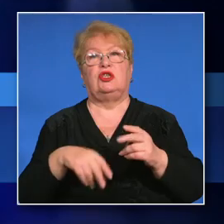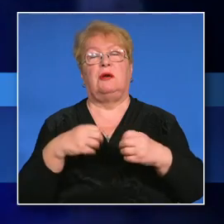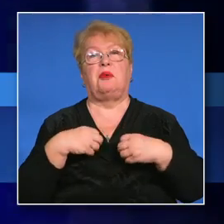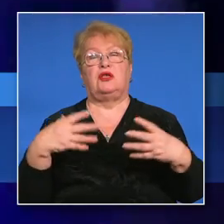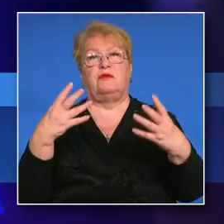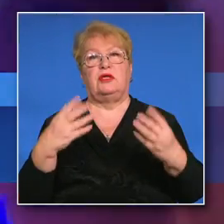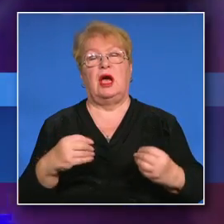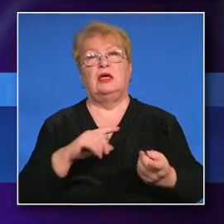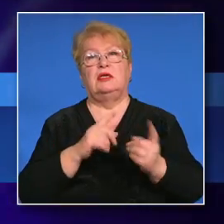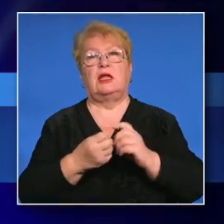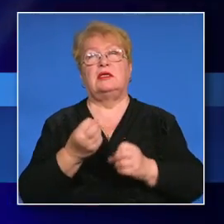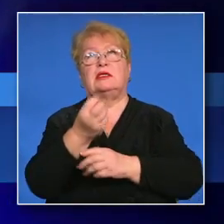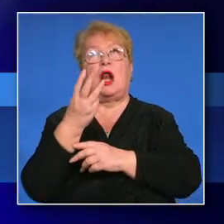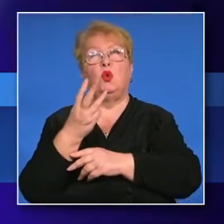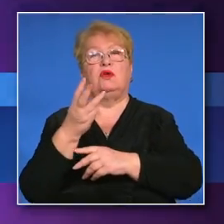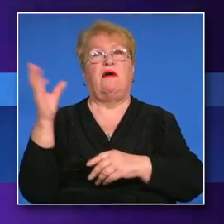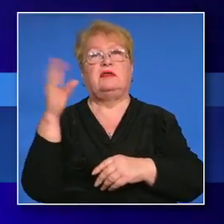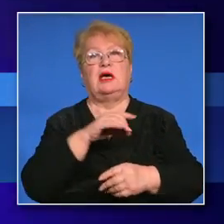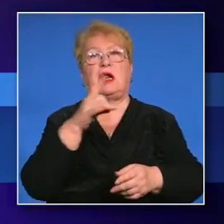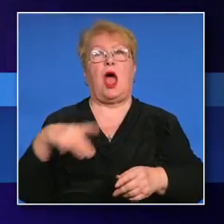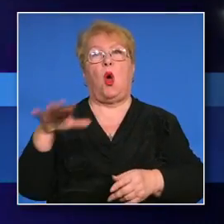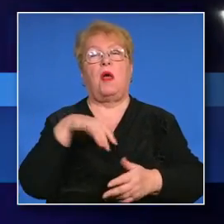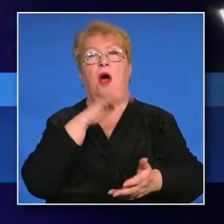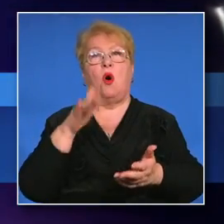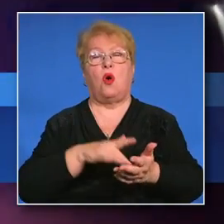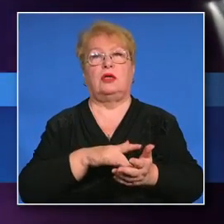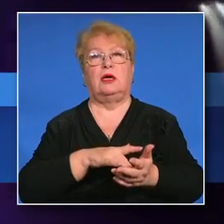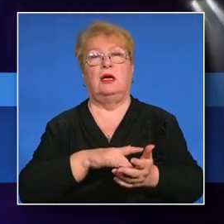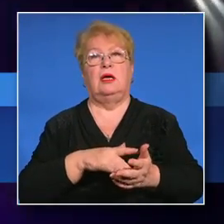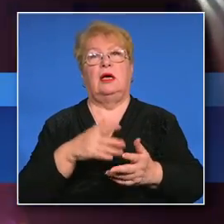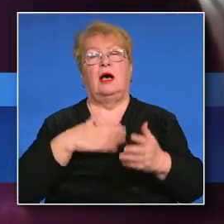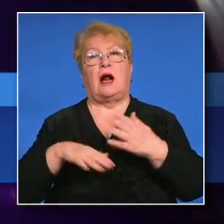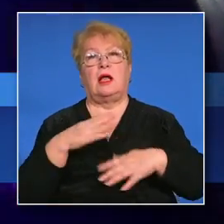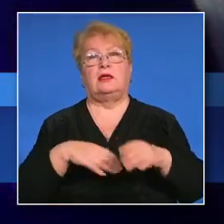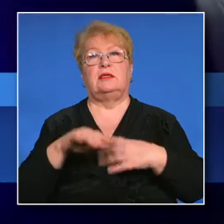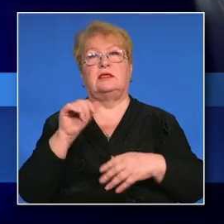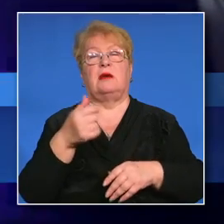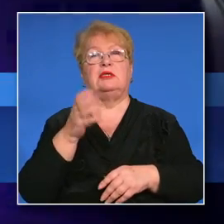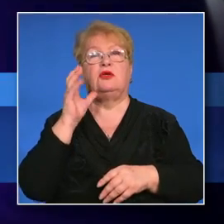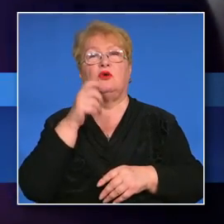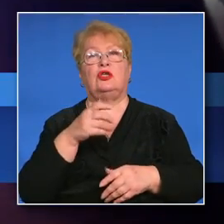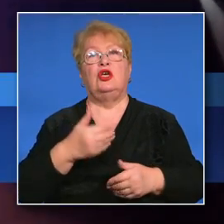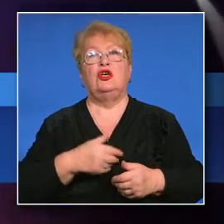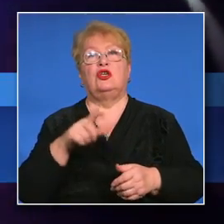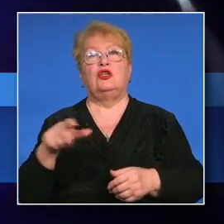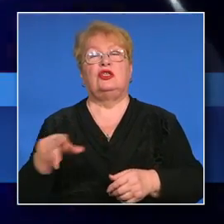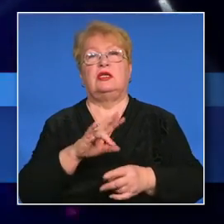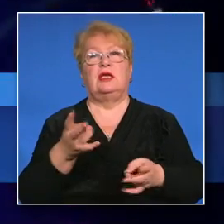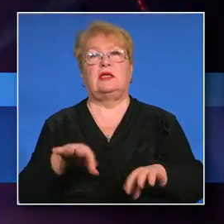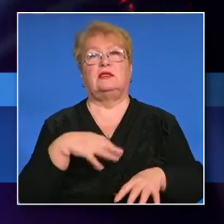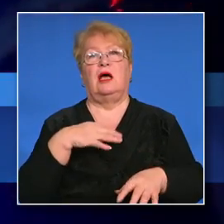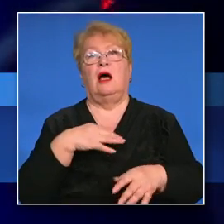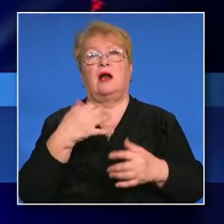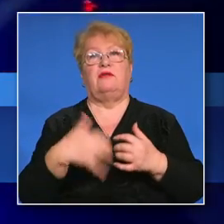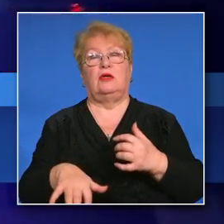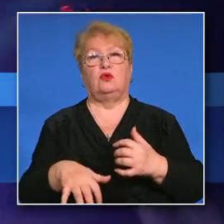дня стал салют во всех районах города. Набережную заполнили смех и радость, и даже самый серьезный житель города не остался равнодушен.